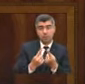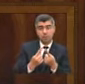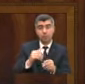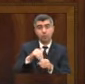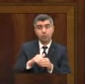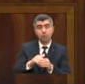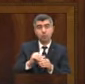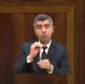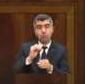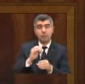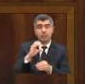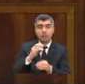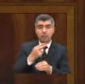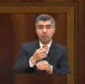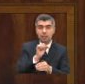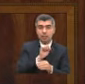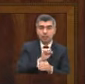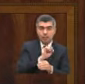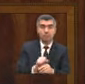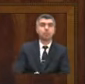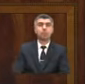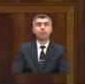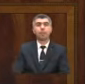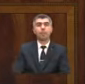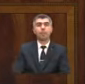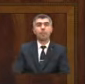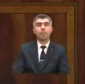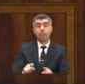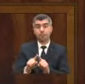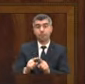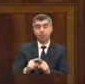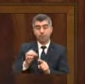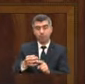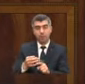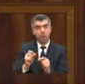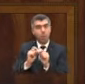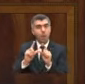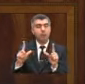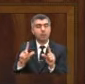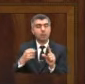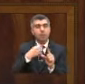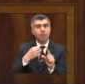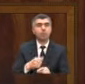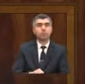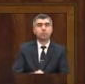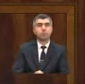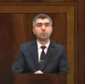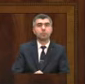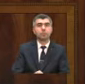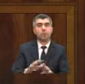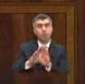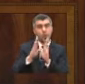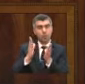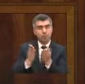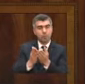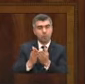صندوق التقاعد وغدا غادي يستق مفلس. ولهذا خصكم عندكم واحد الرؤيه واضحه سيد رئيس الحكومه. بالنسبه للمنظومه الصحيه اللي جا